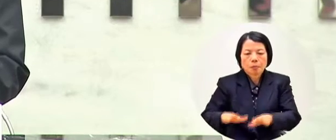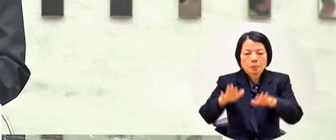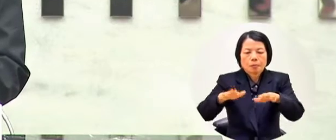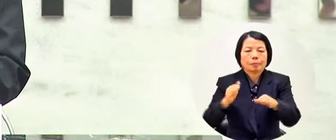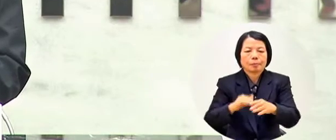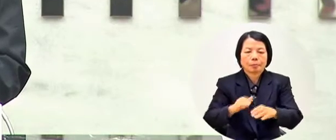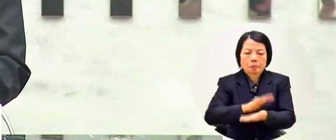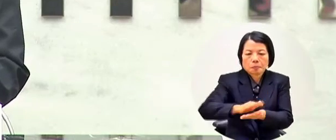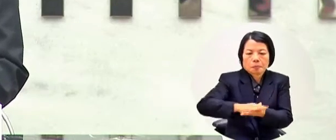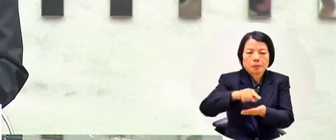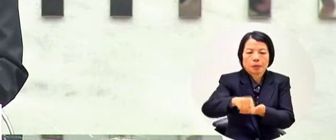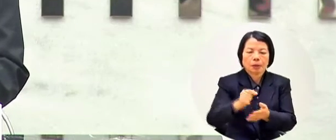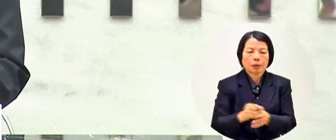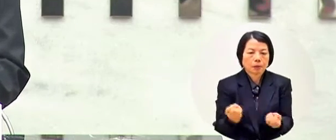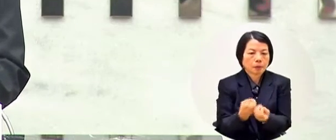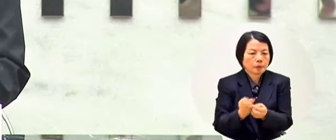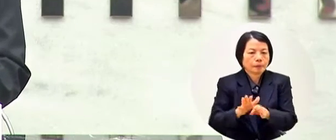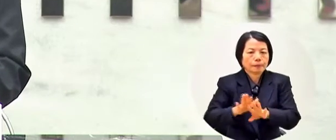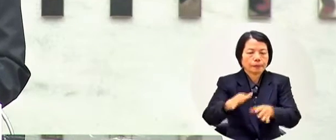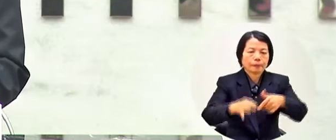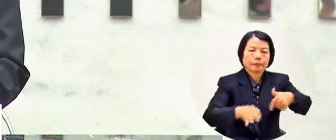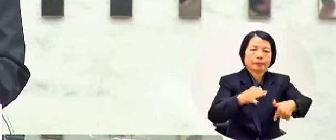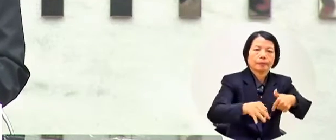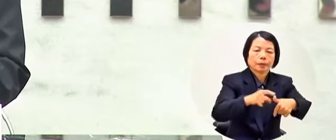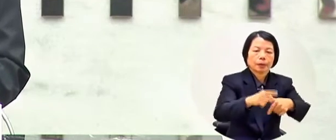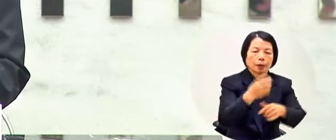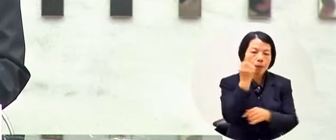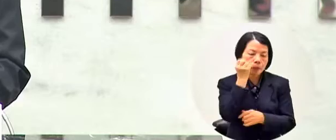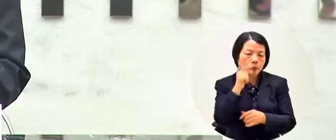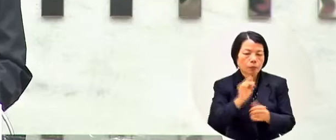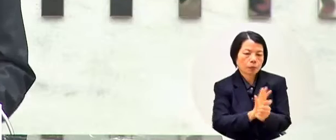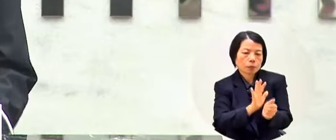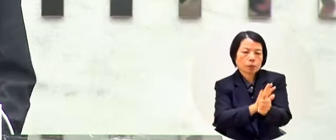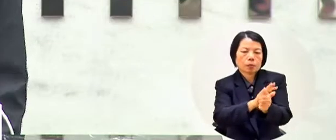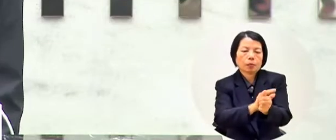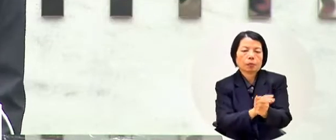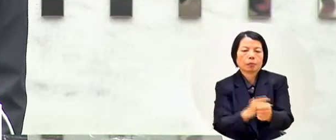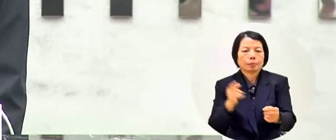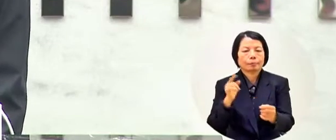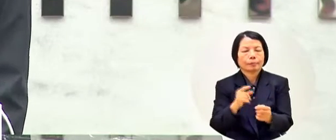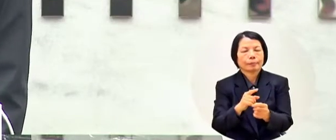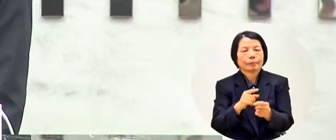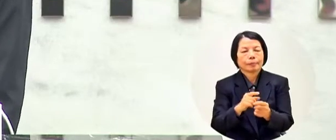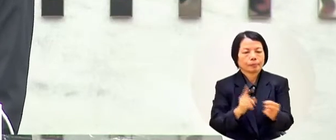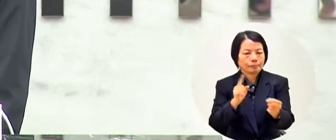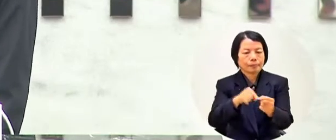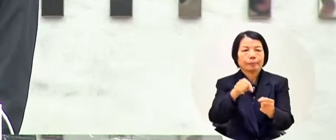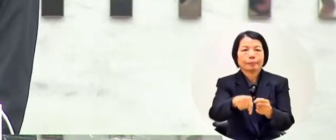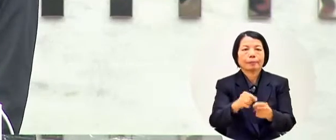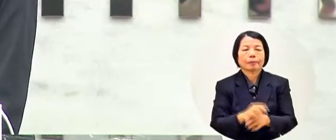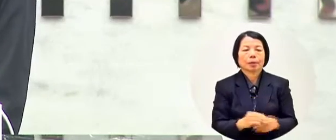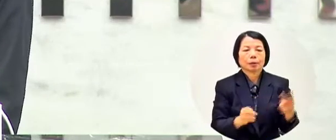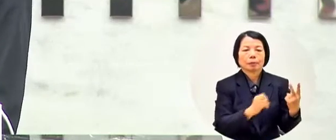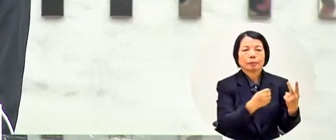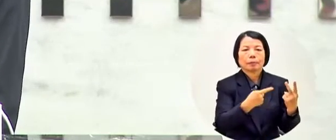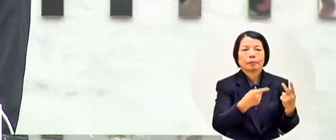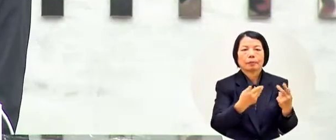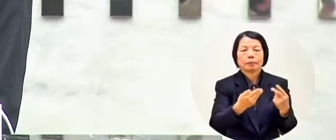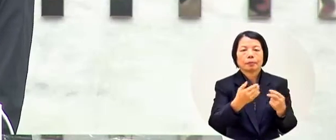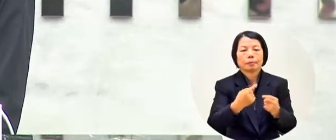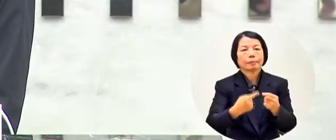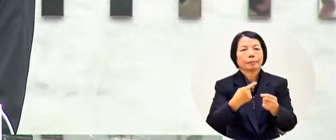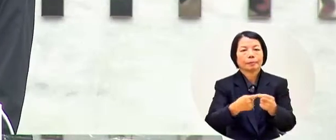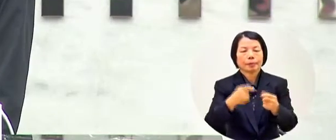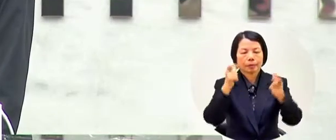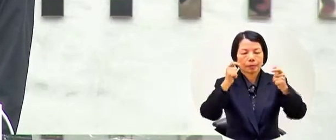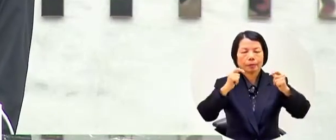价值及发展观光等推动的元素。同时，2019年是我们高雄